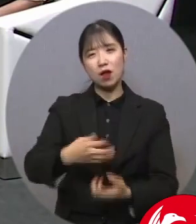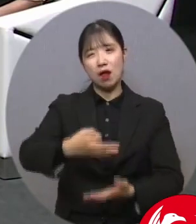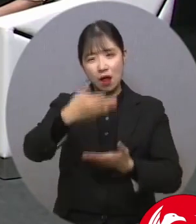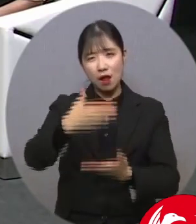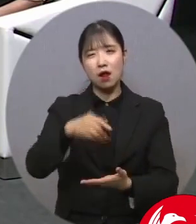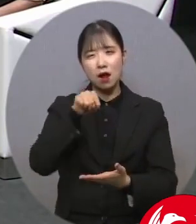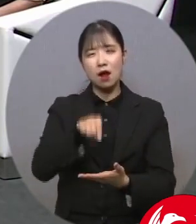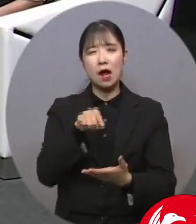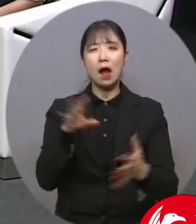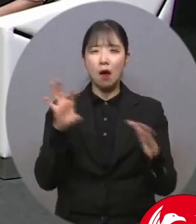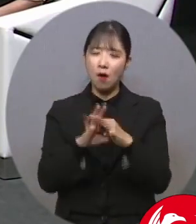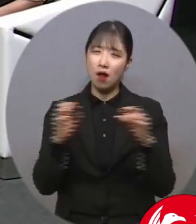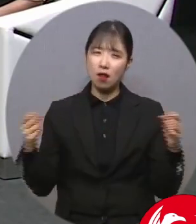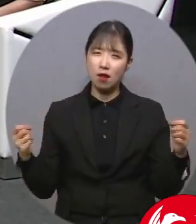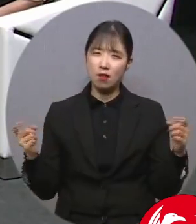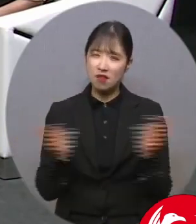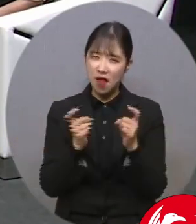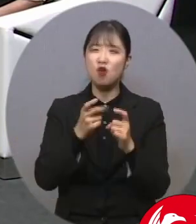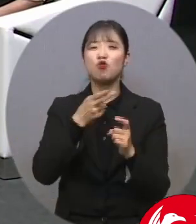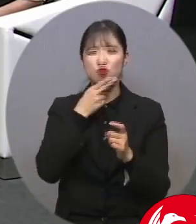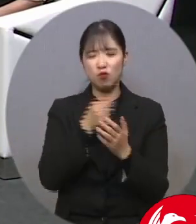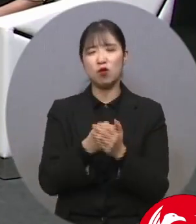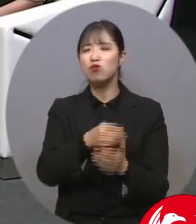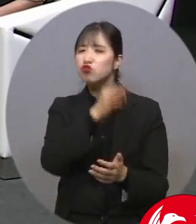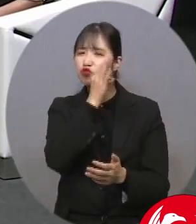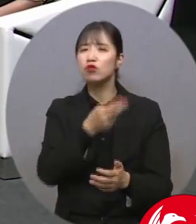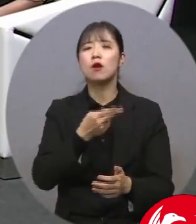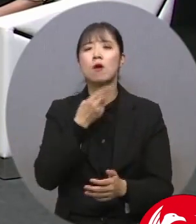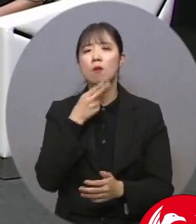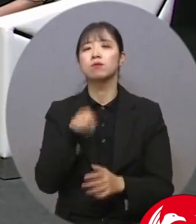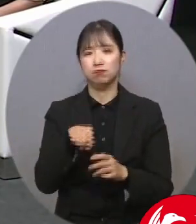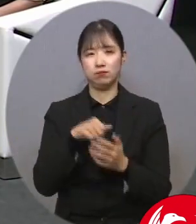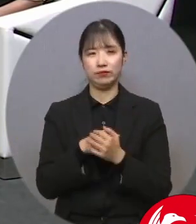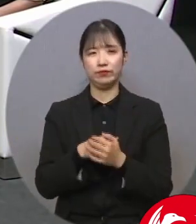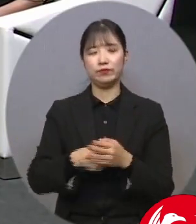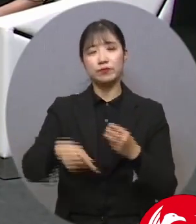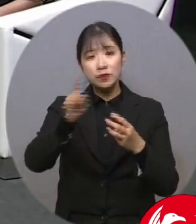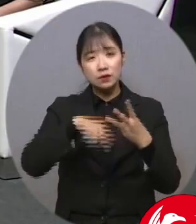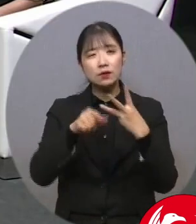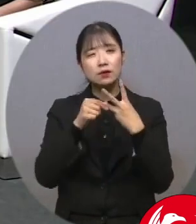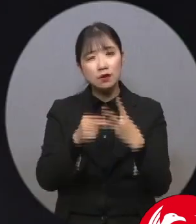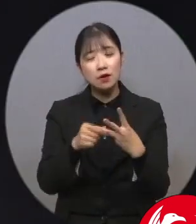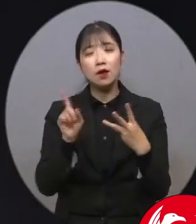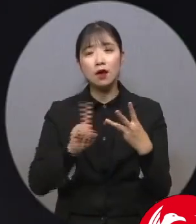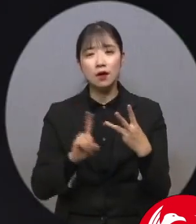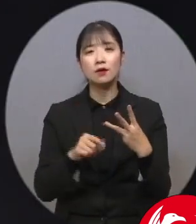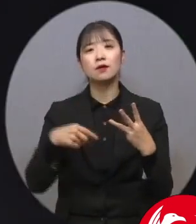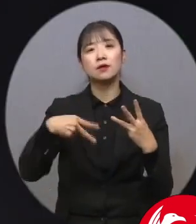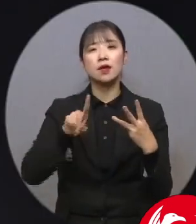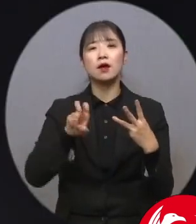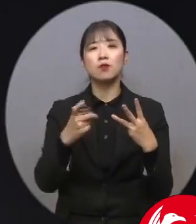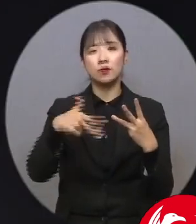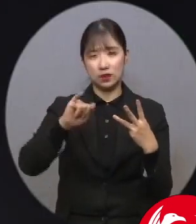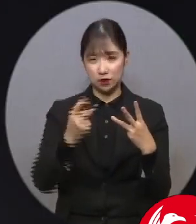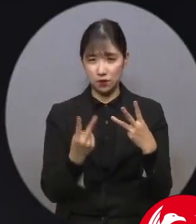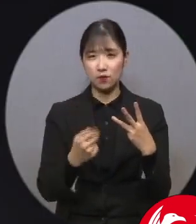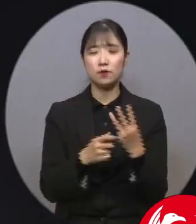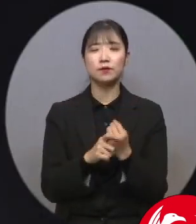말하고 부모님한테 부끄럽지 않게 해야 되는 거죠. 마지막 세 번째 효도는